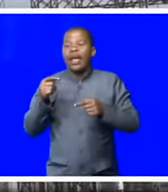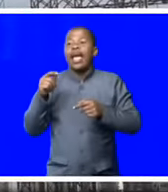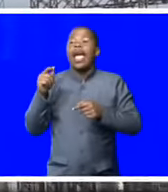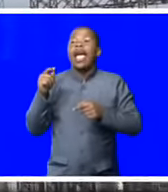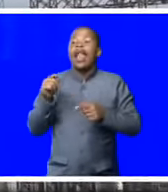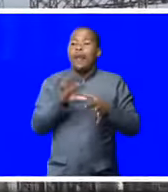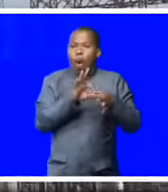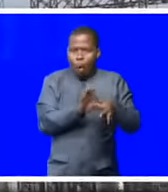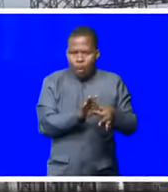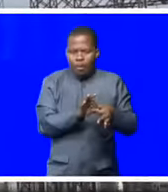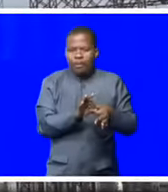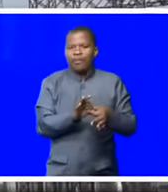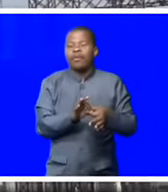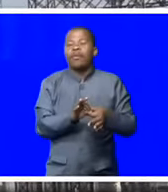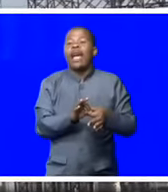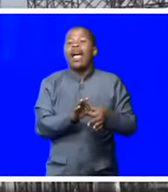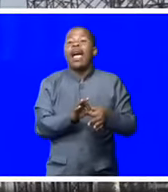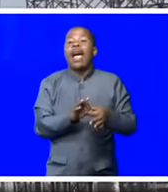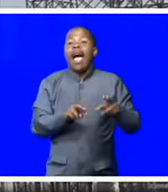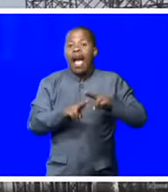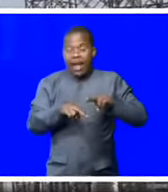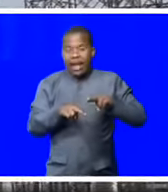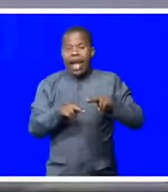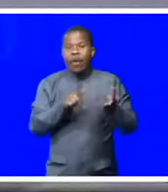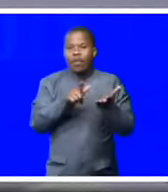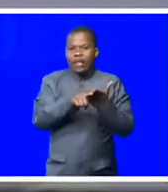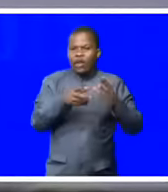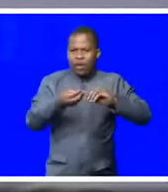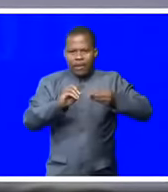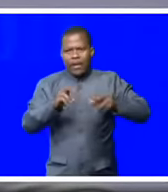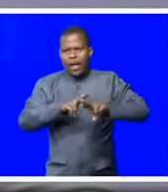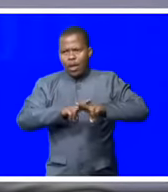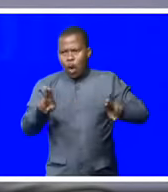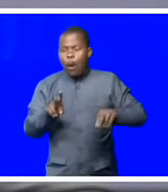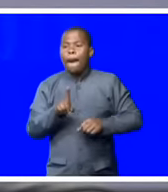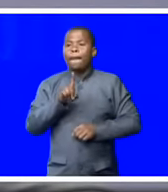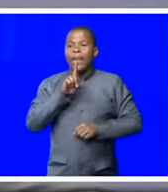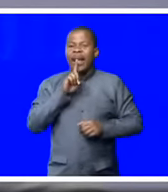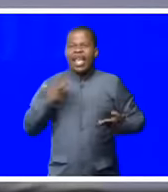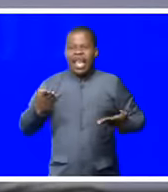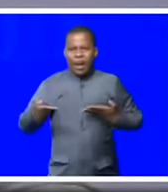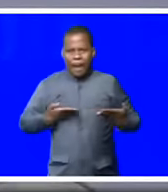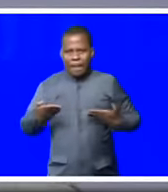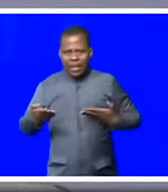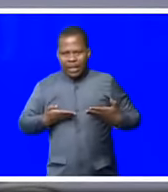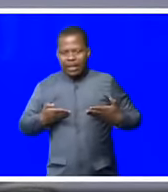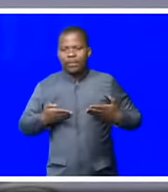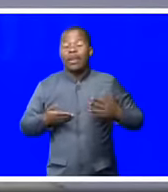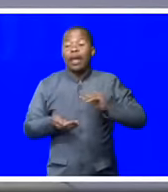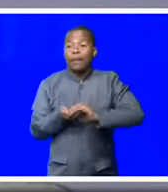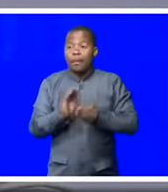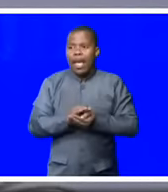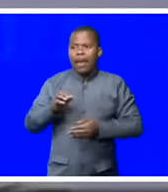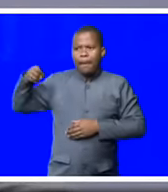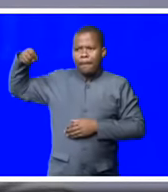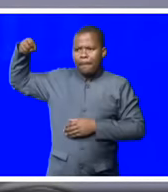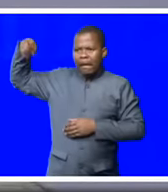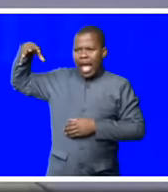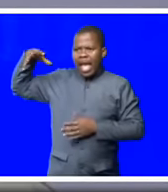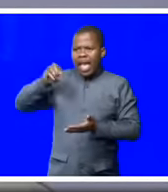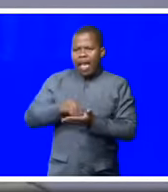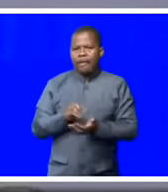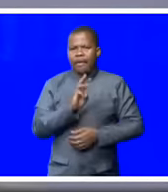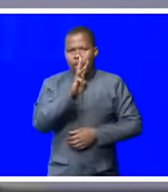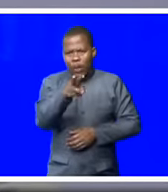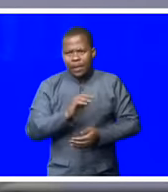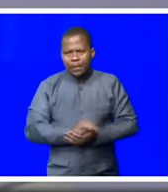sitawukwelekelela nekukhangata inkampani letitawukhicita gesi. We have made electricity for domestic use non-vetable. So this will